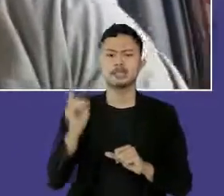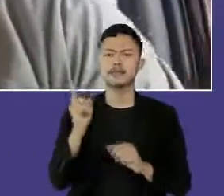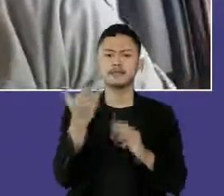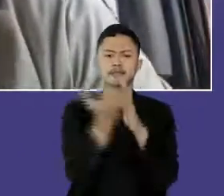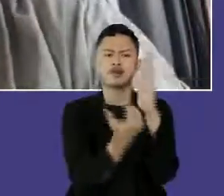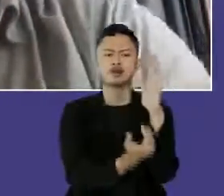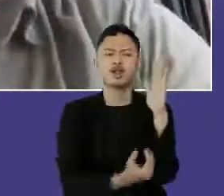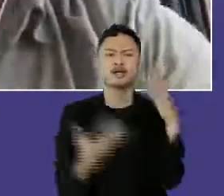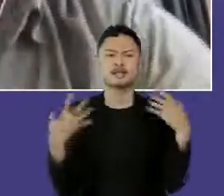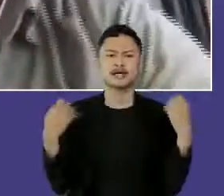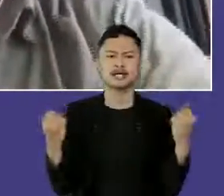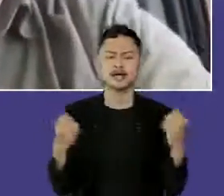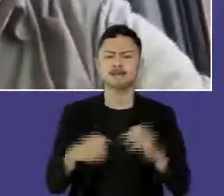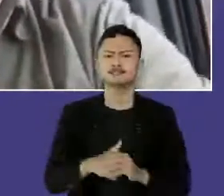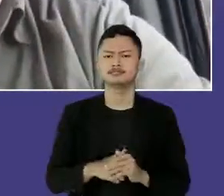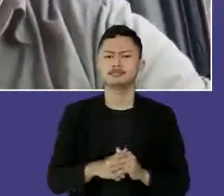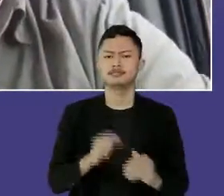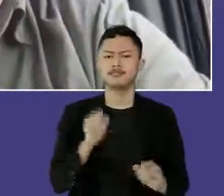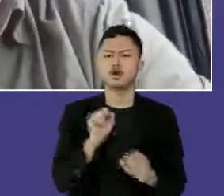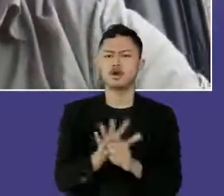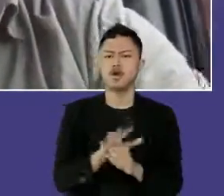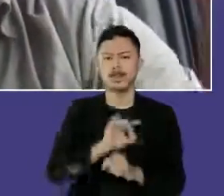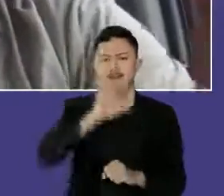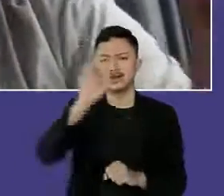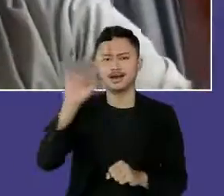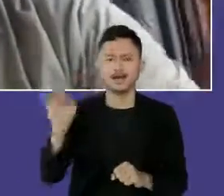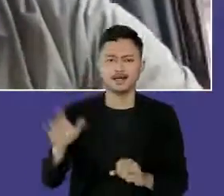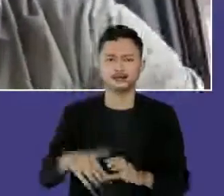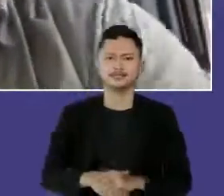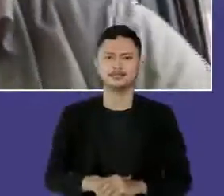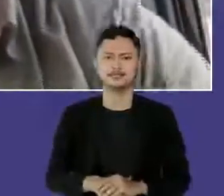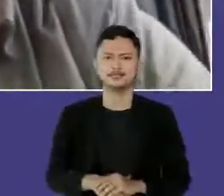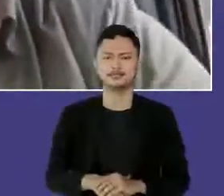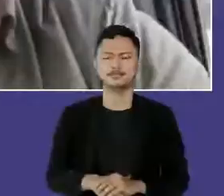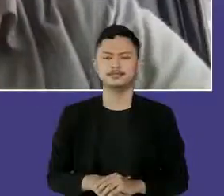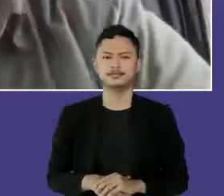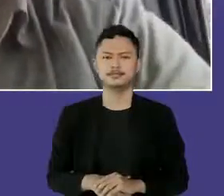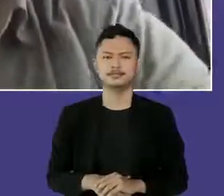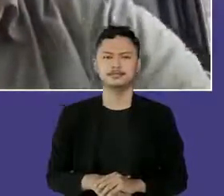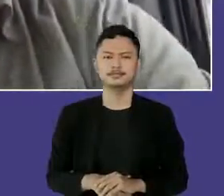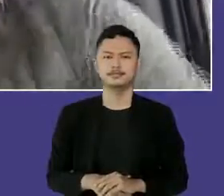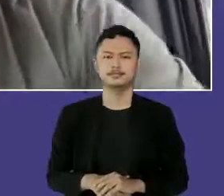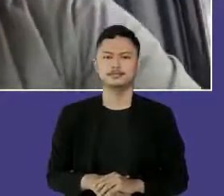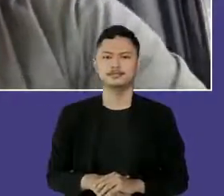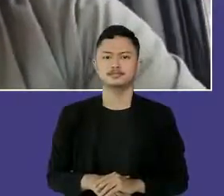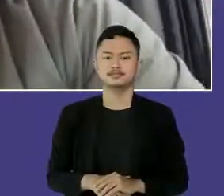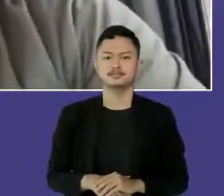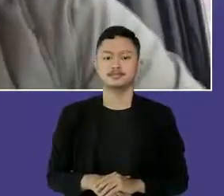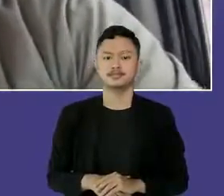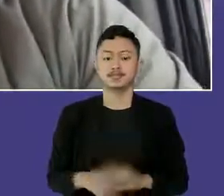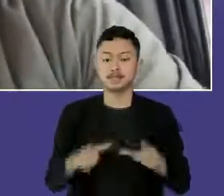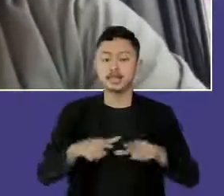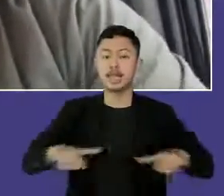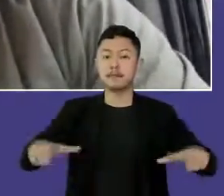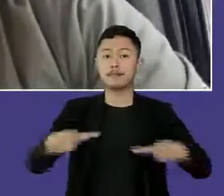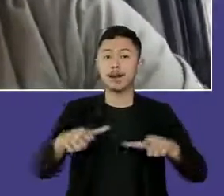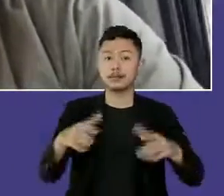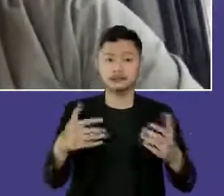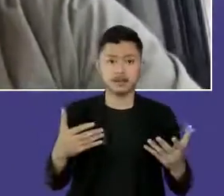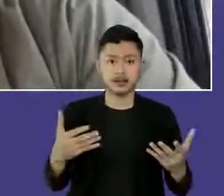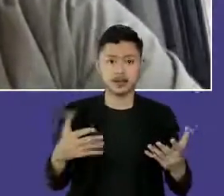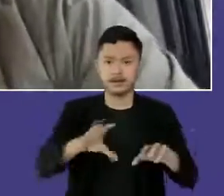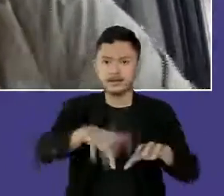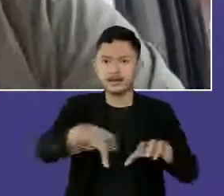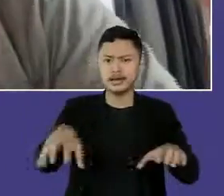protokol kesehatan ya, tentang COVID dan sebagainya, dan kemudian dampak yang terjadi di lapangan di